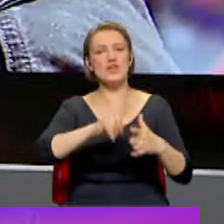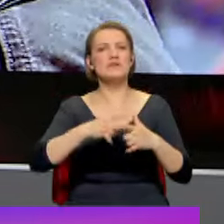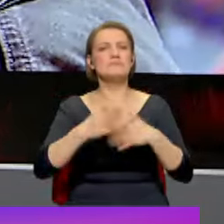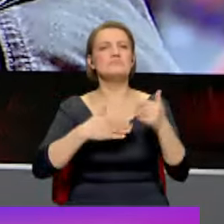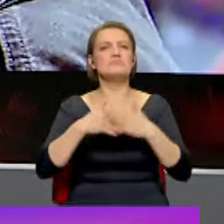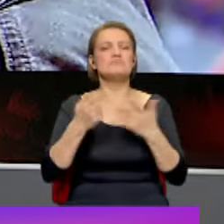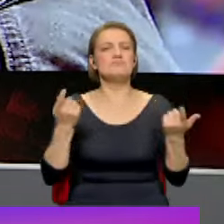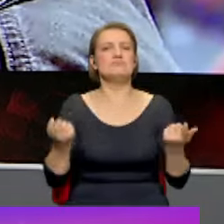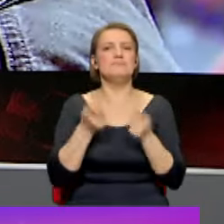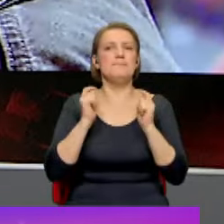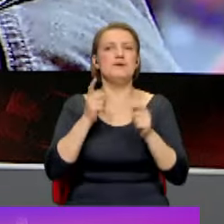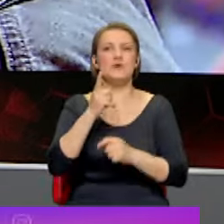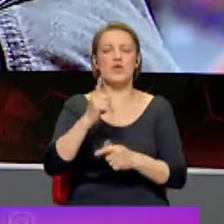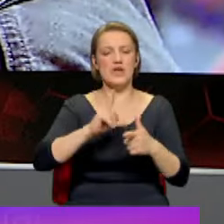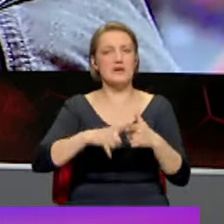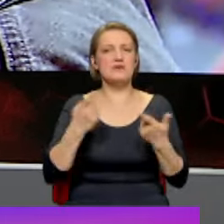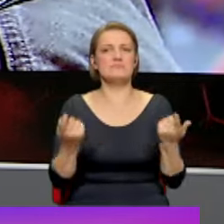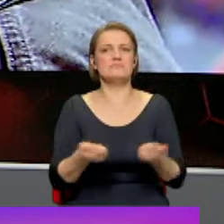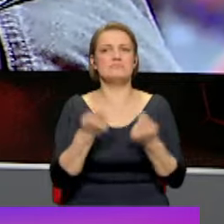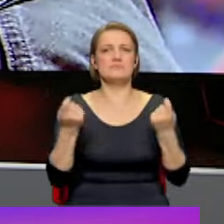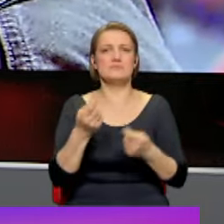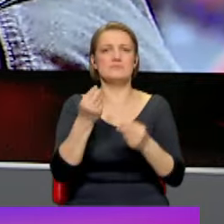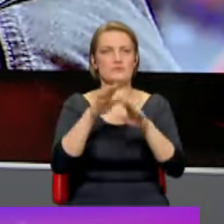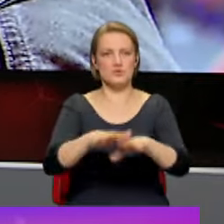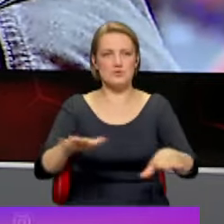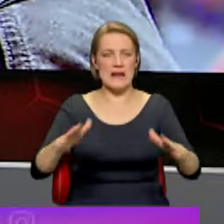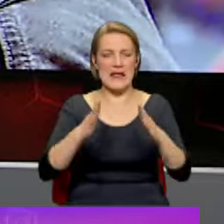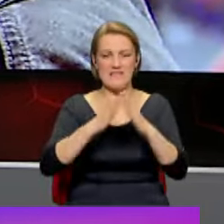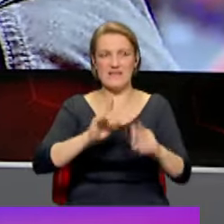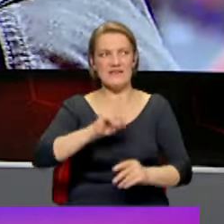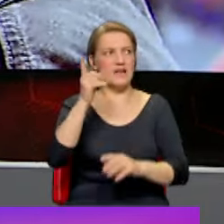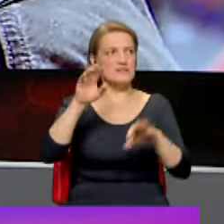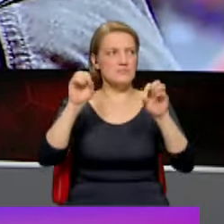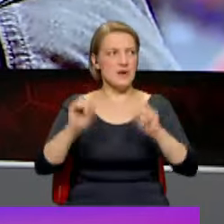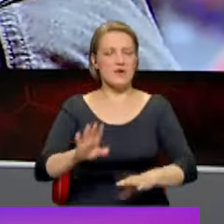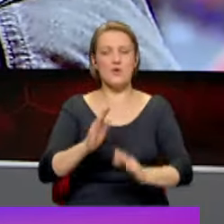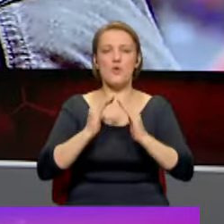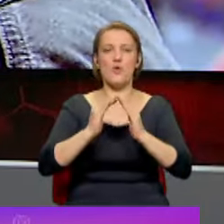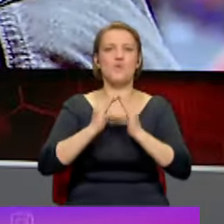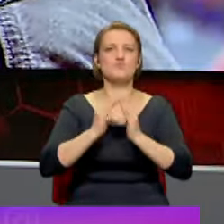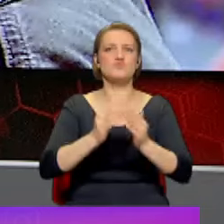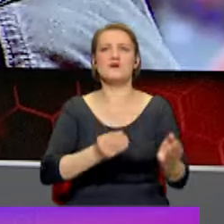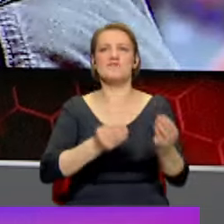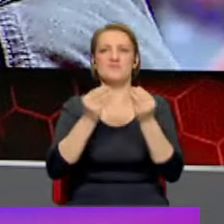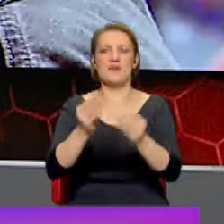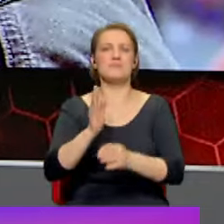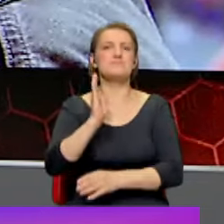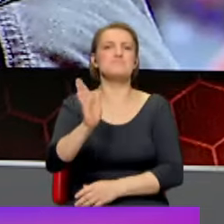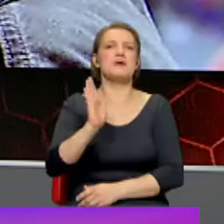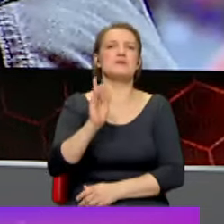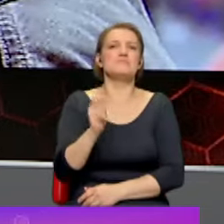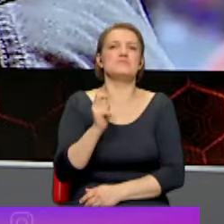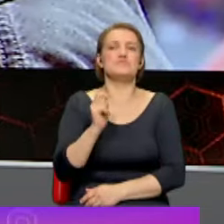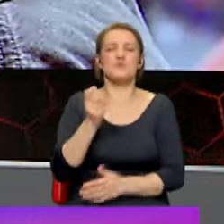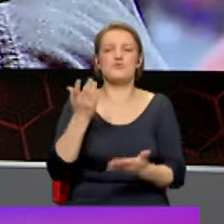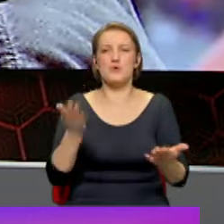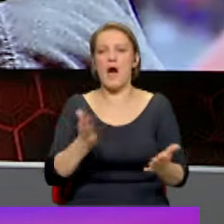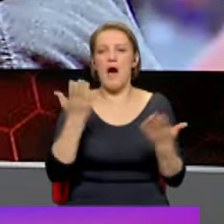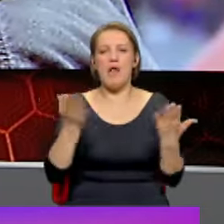gitmek zorunda. O ikinci işe giderken çocuklarını evde yalnız bırakıp komşuya emanet edip gitmek zorunda.